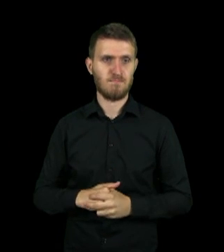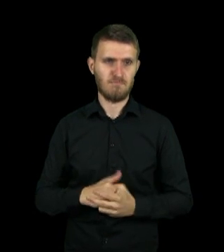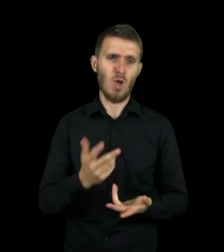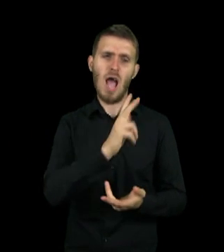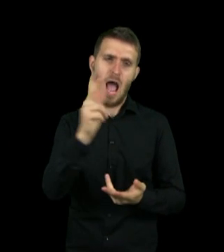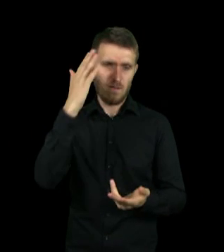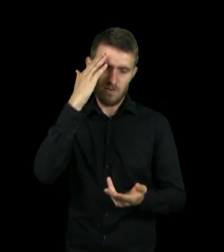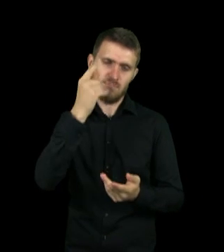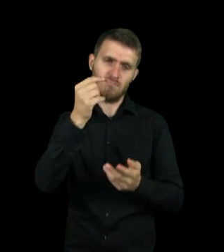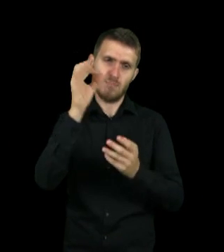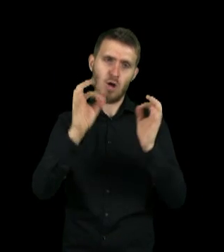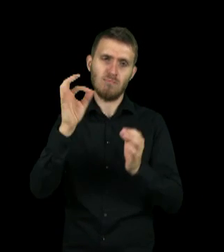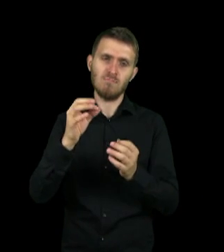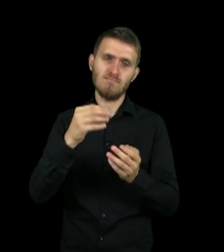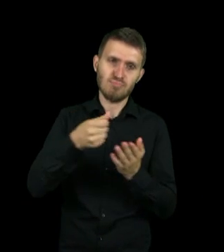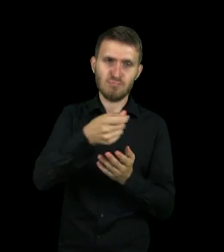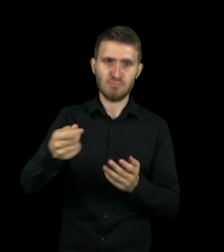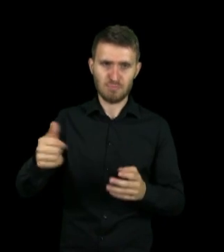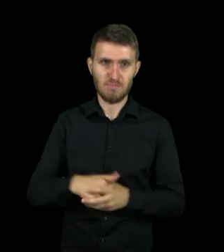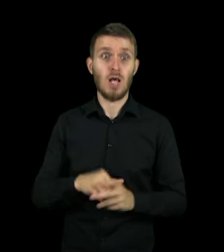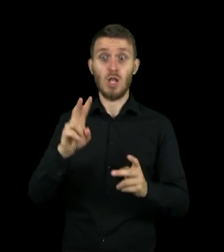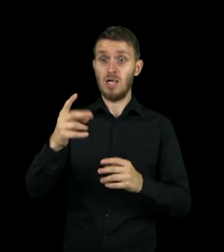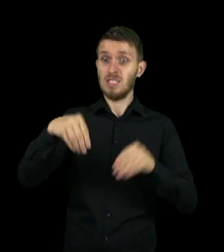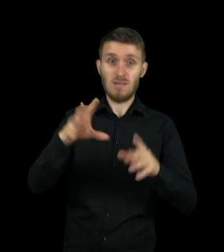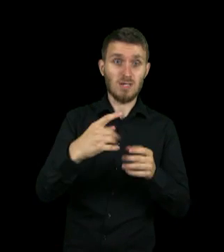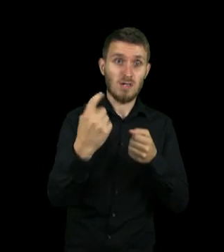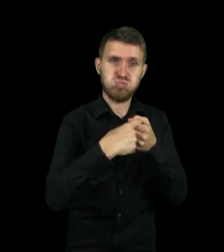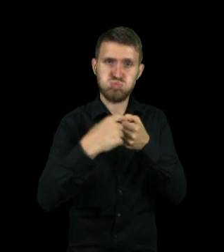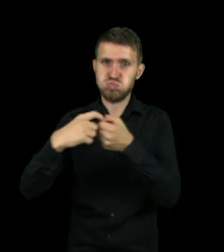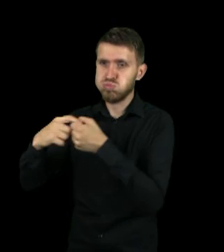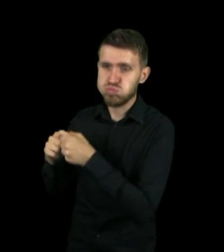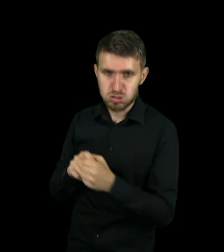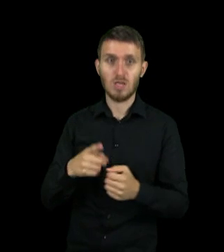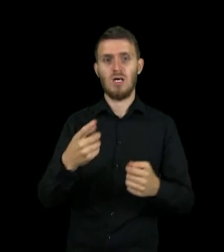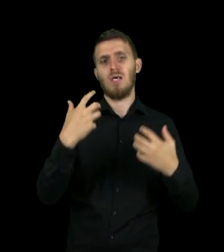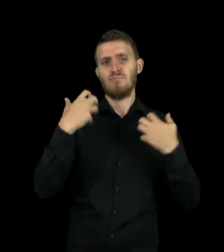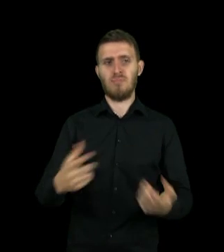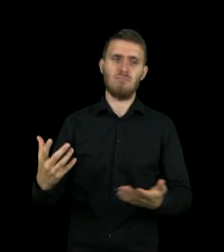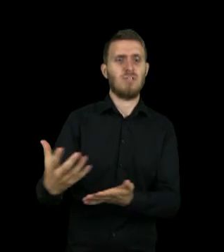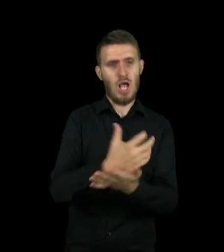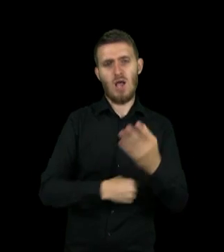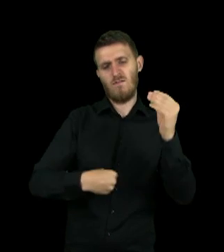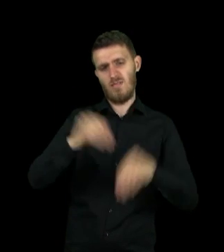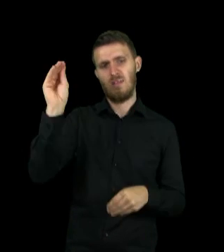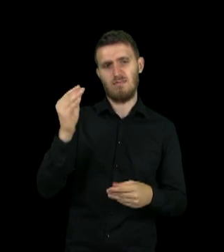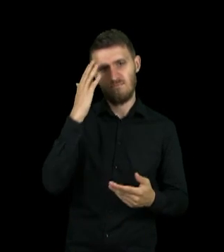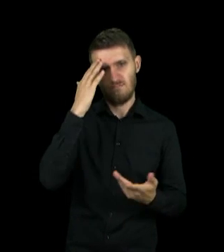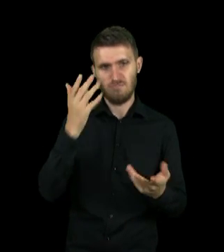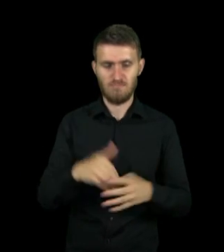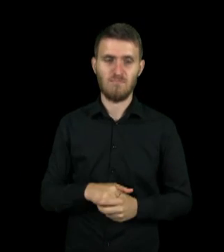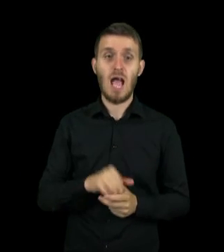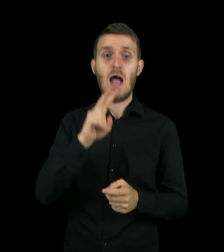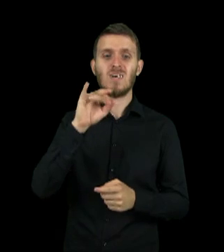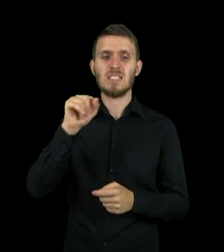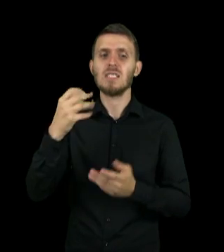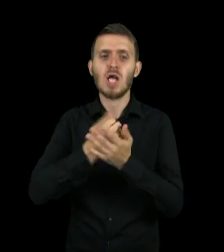ściągnie wi od wielu transakcji tak Zarabia pieniądze oczywiście musi wykorzystać część z